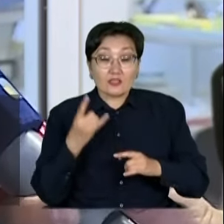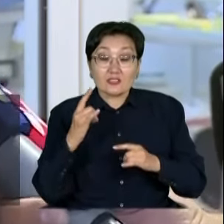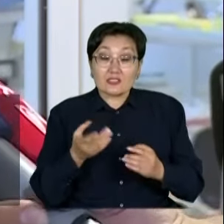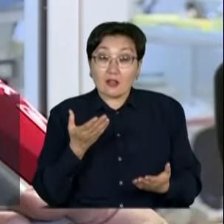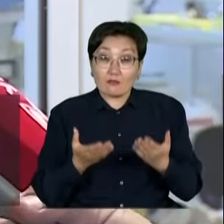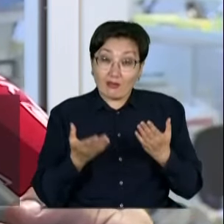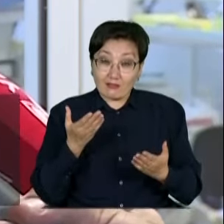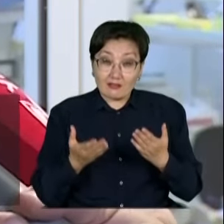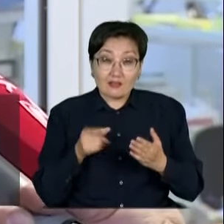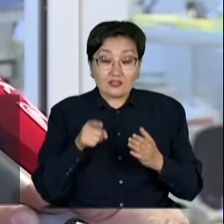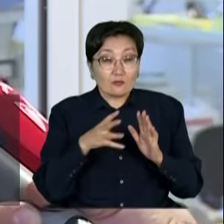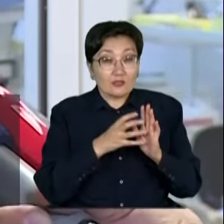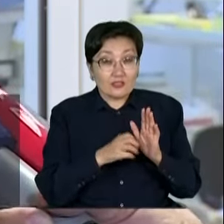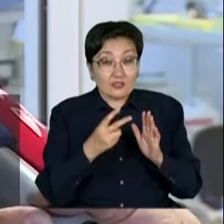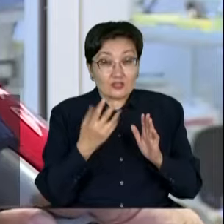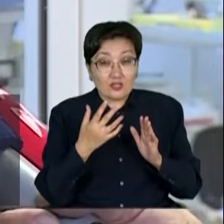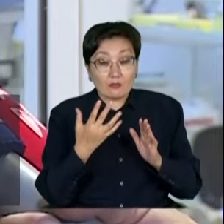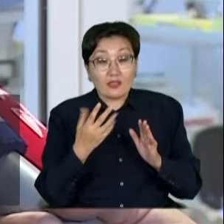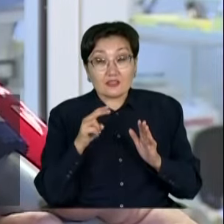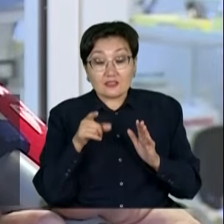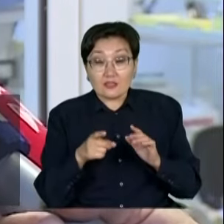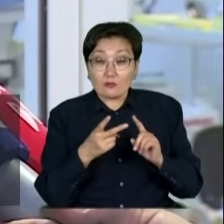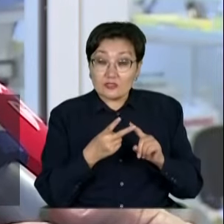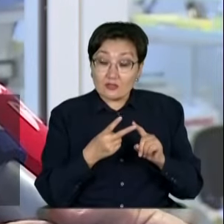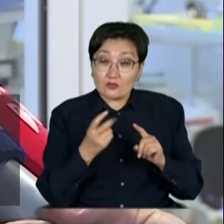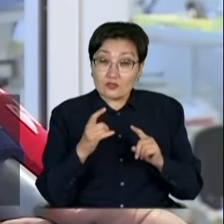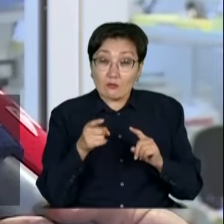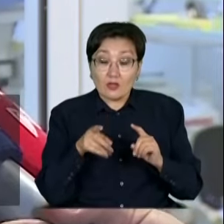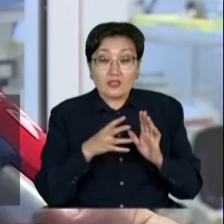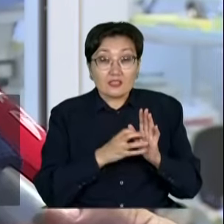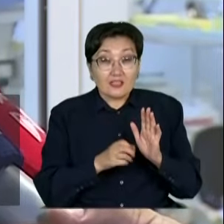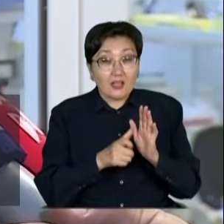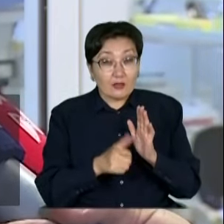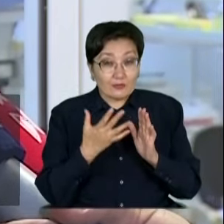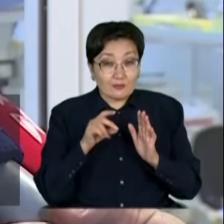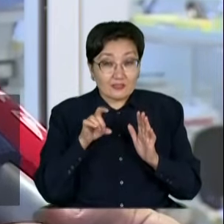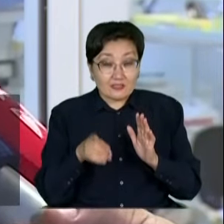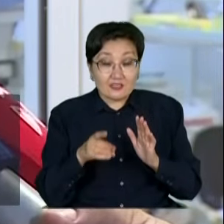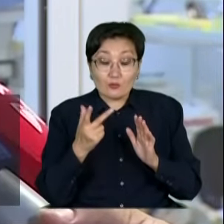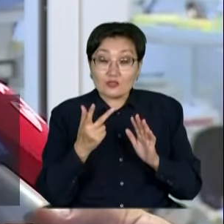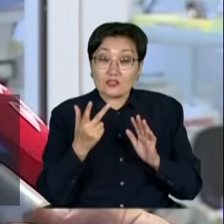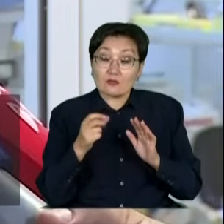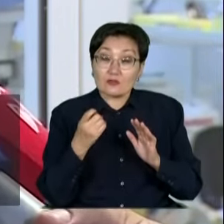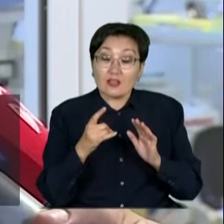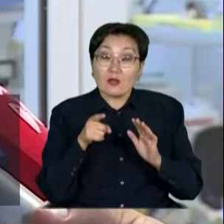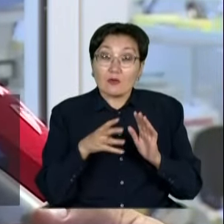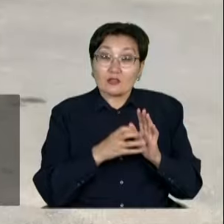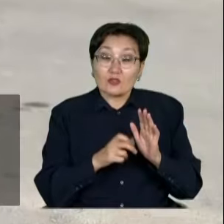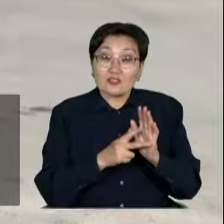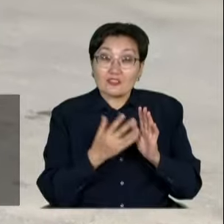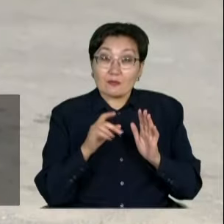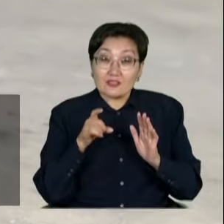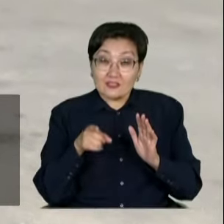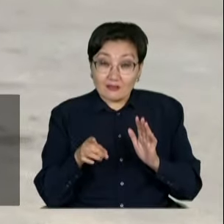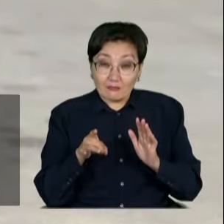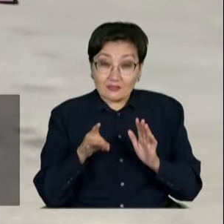салмағы 1925 грамм болды, екінші нәрестеміз 1965 және үшінші нәресте 1985 грамм болатын.